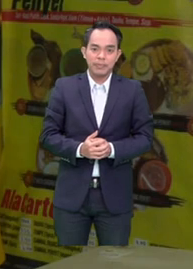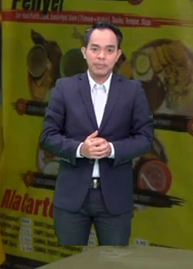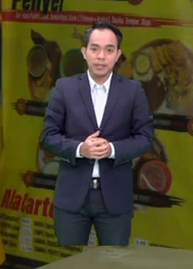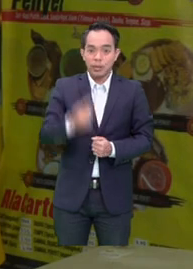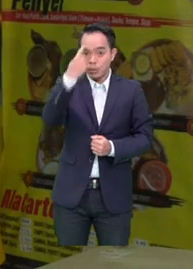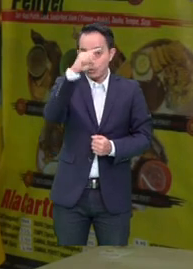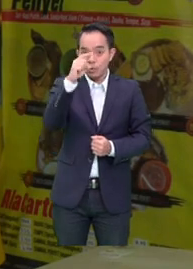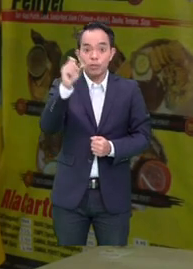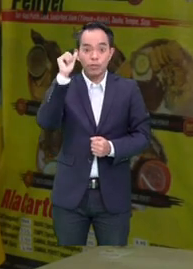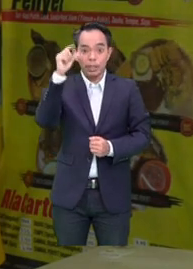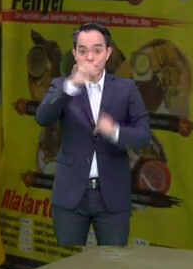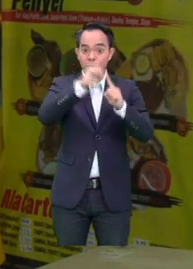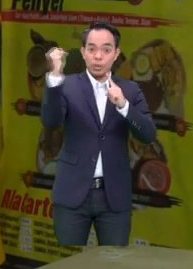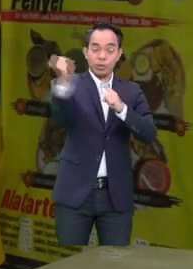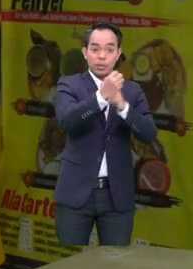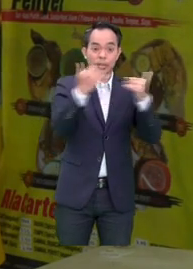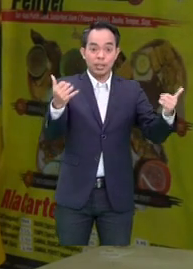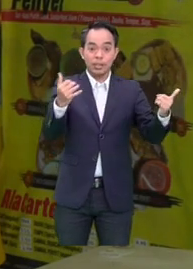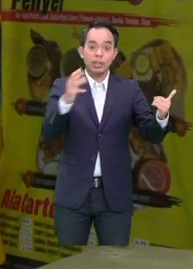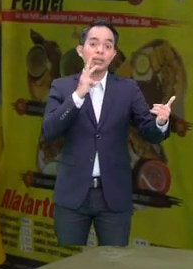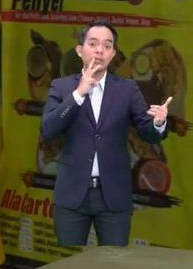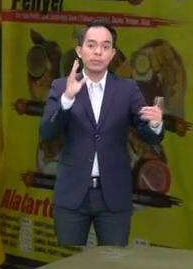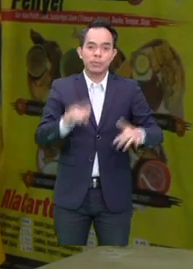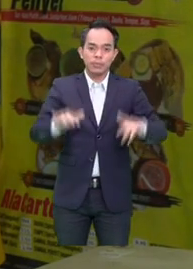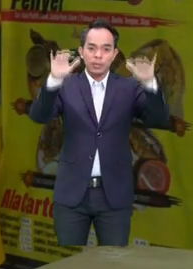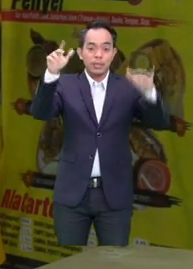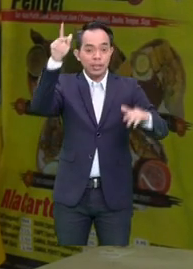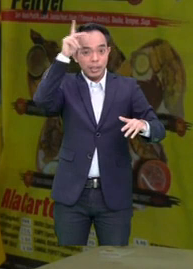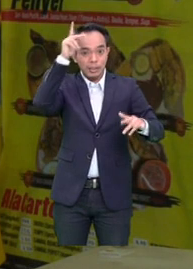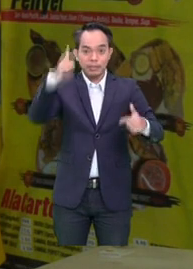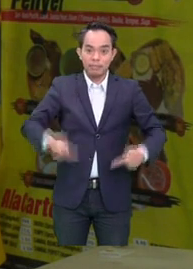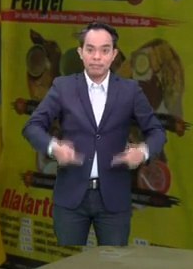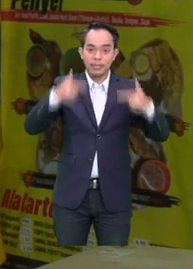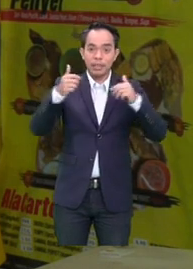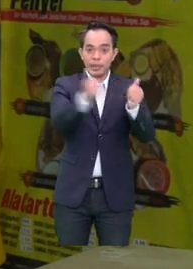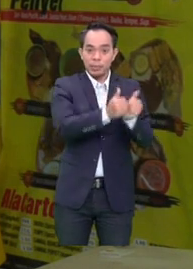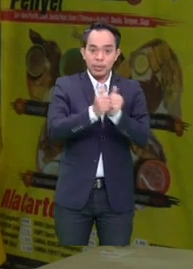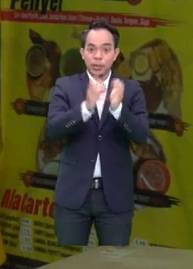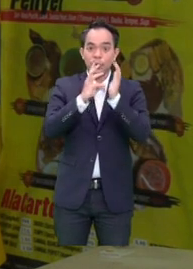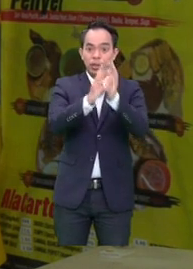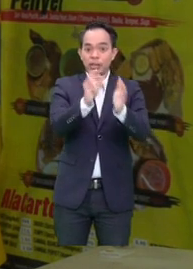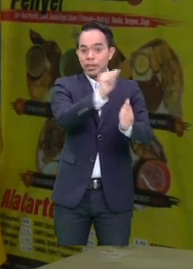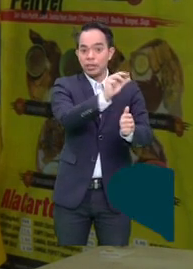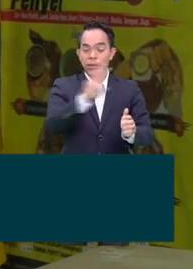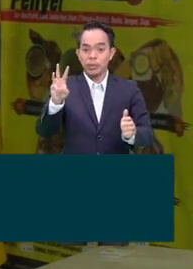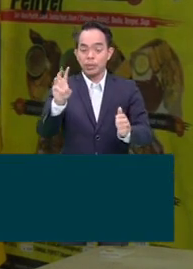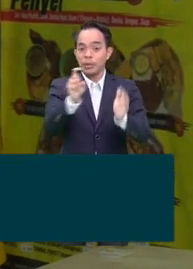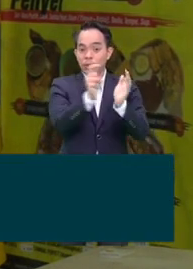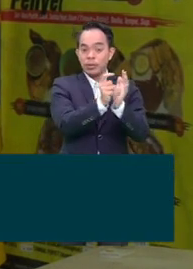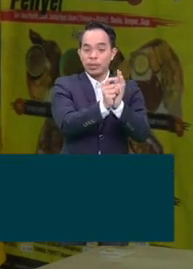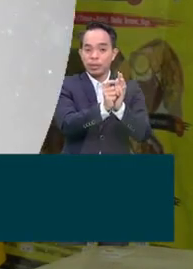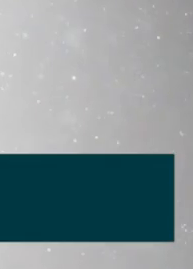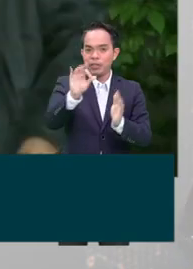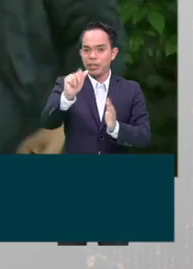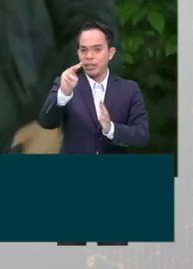untuk memahami situasi sebenarnya keadaan banjir di Kelantan kita langsung saja bersama dengan wakil Esa Wani Kelantan muafadi Muhammad